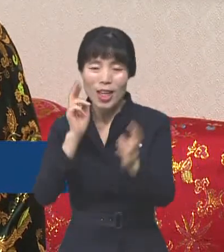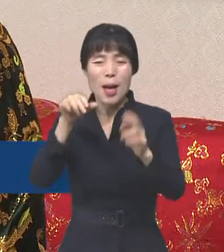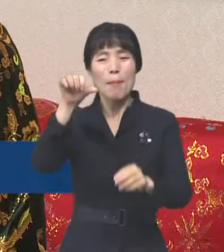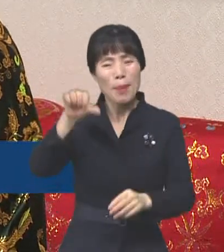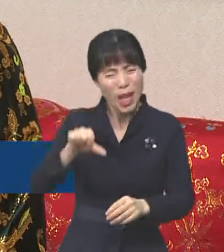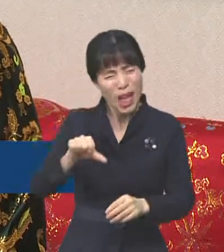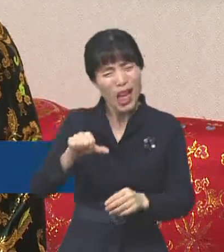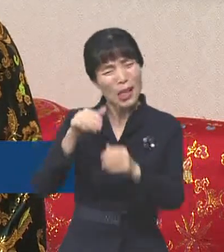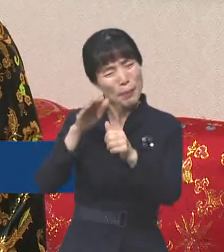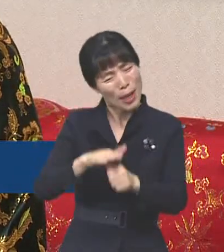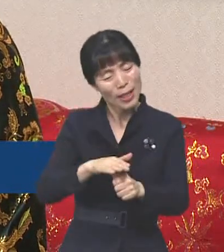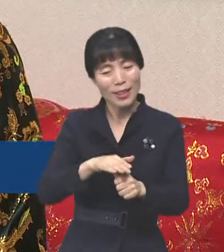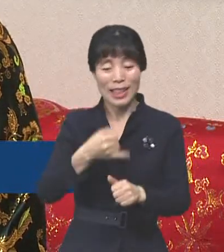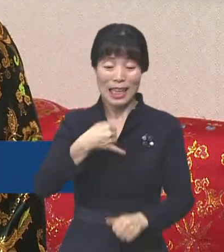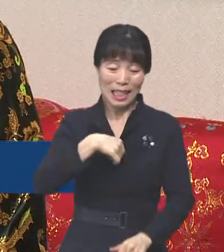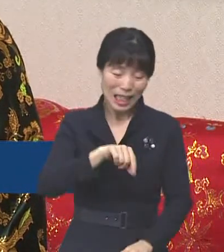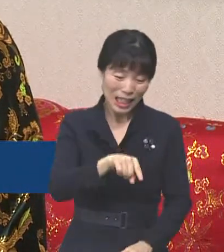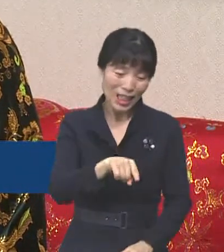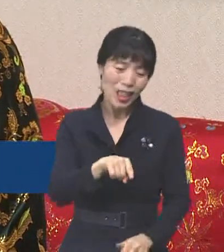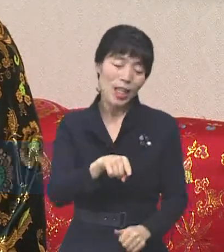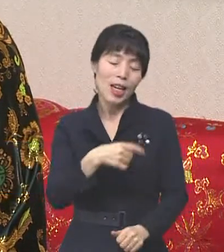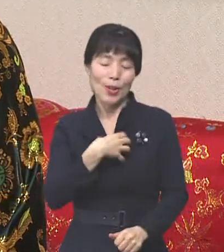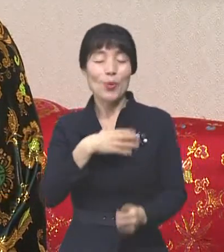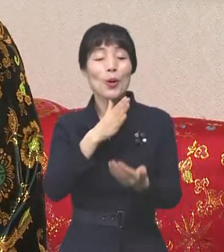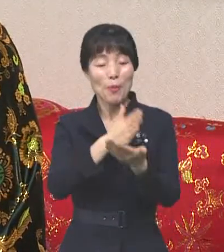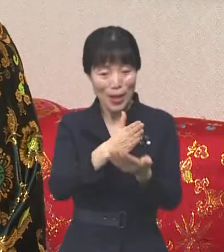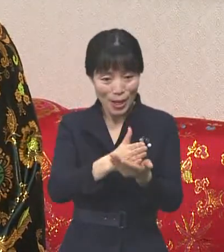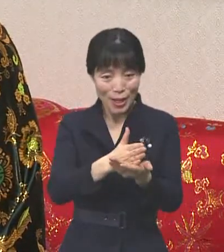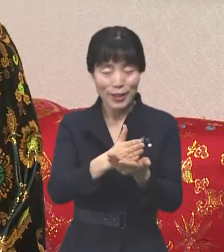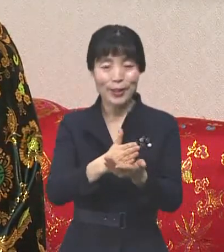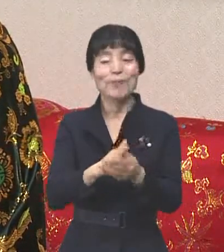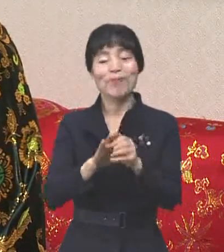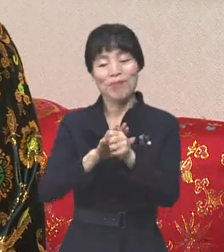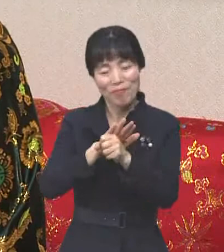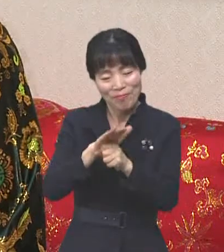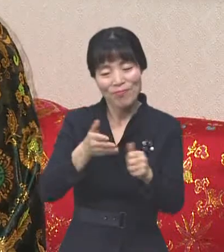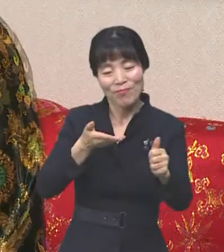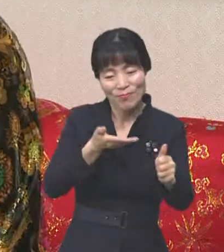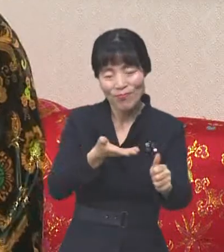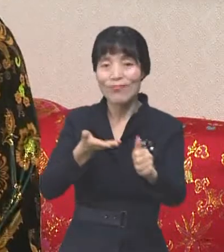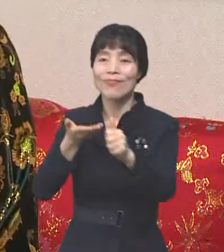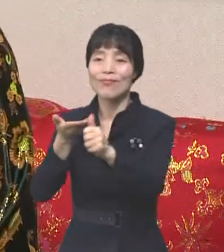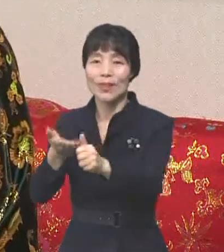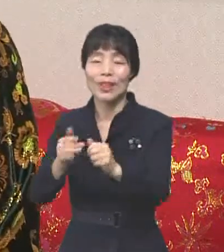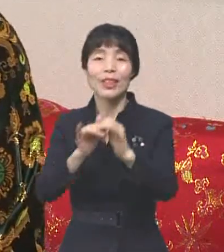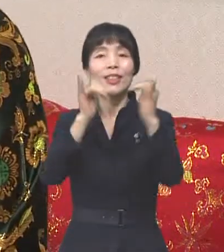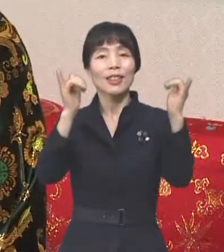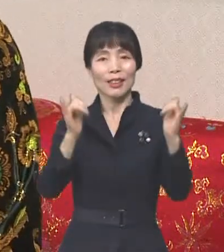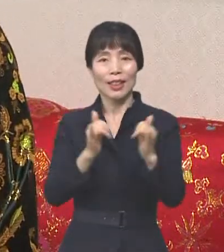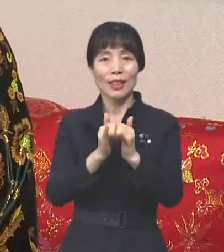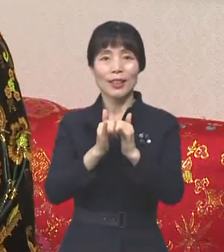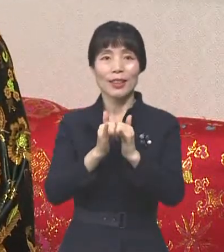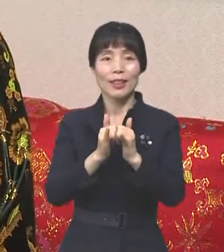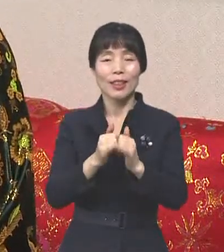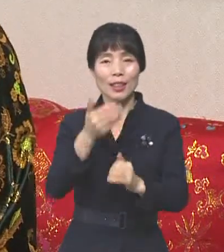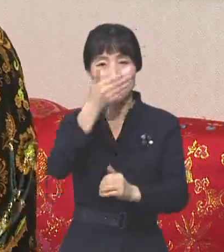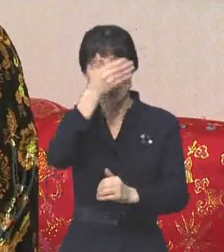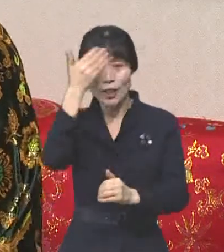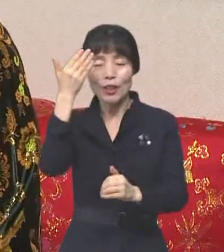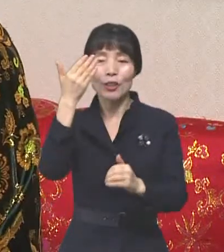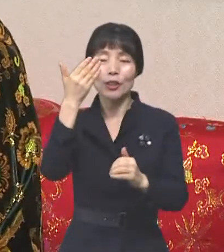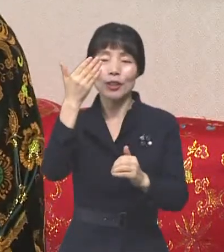해서 아들이나 딸이나 이렇게 좀 걱정하시지 말고 더 사랑으로 따돌거려주고 사회에서 청춘남녀를